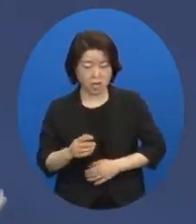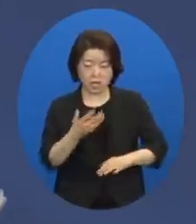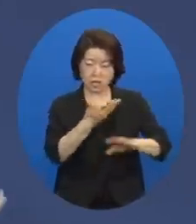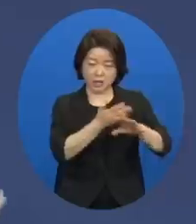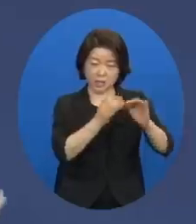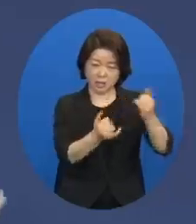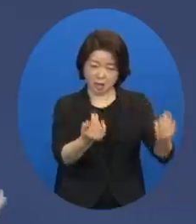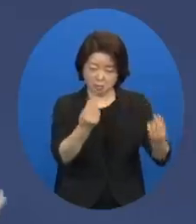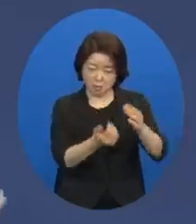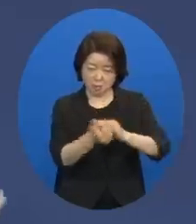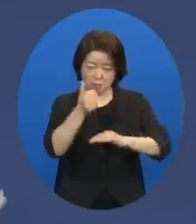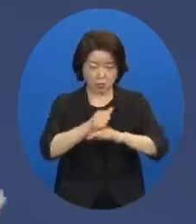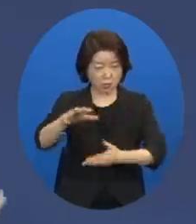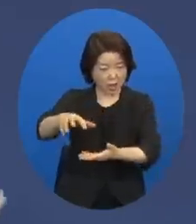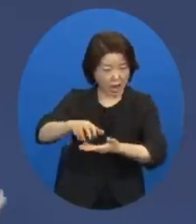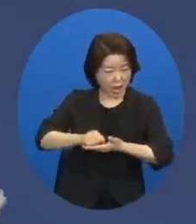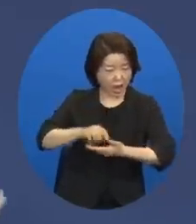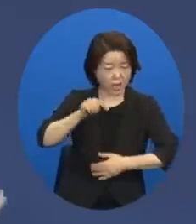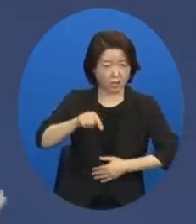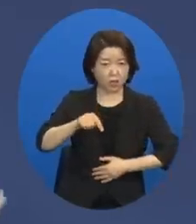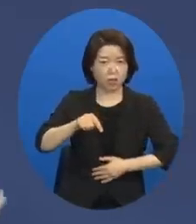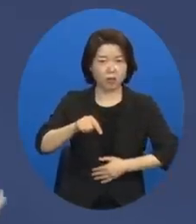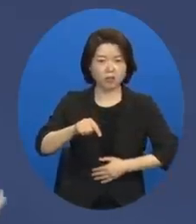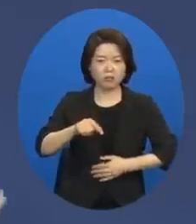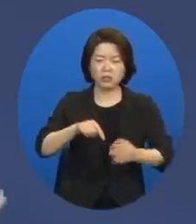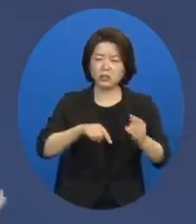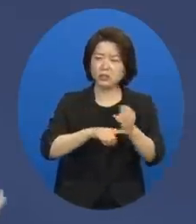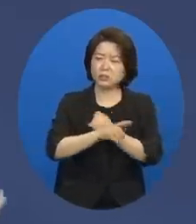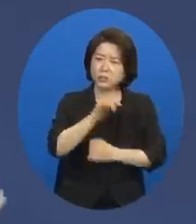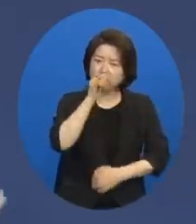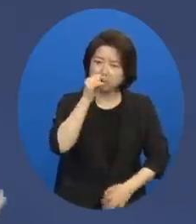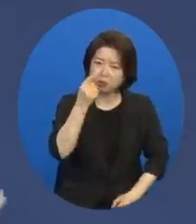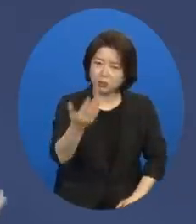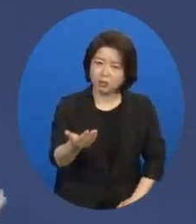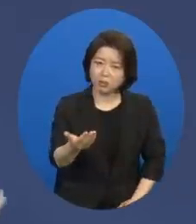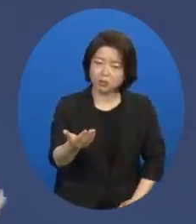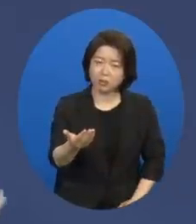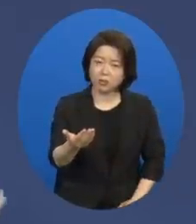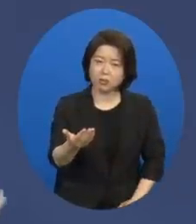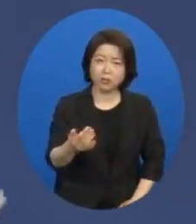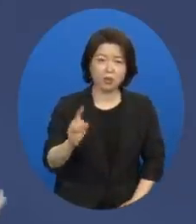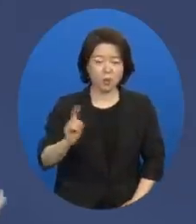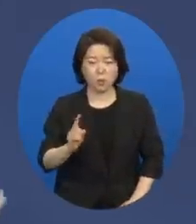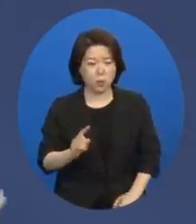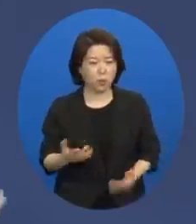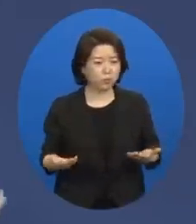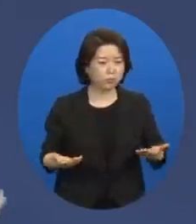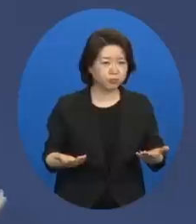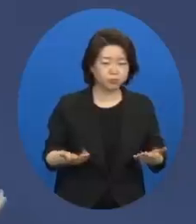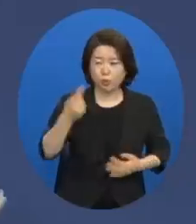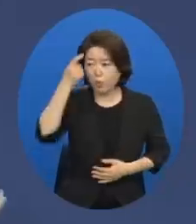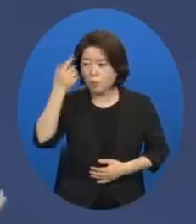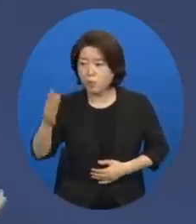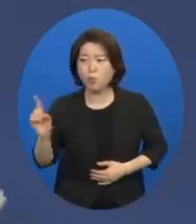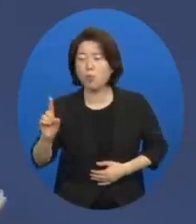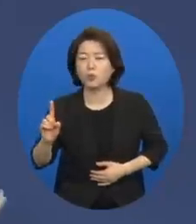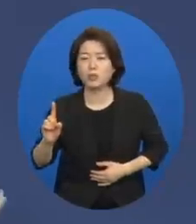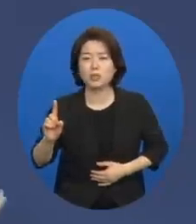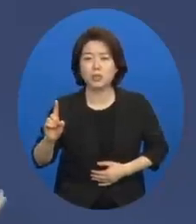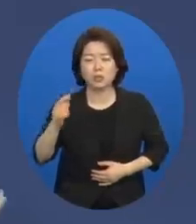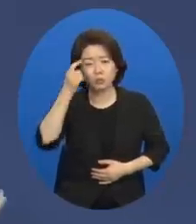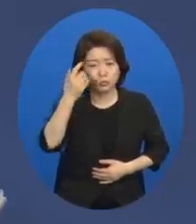성공했다, 소유했다. 이게 도대체 무슨 의미가 있는 거야? 근데 이걸 어디 가서 물을 줄을 몰랐어요.